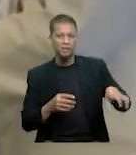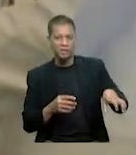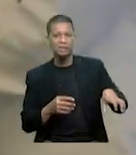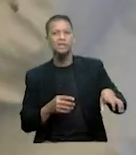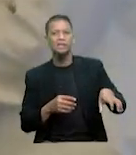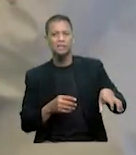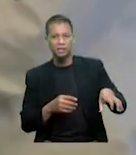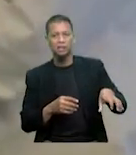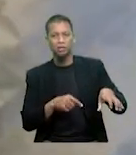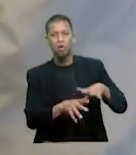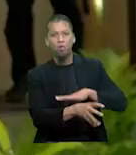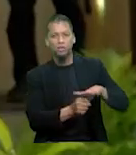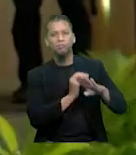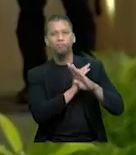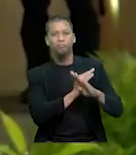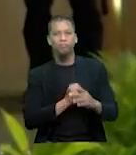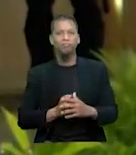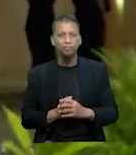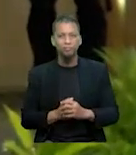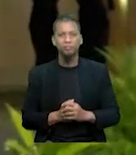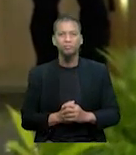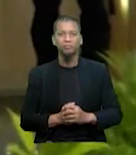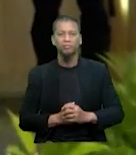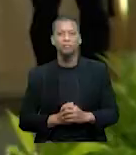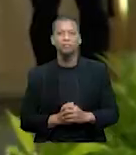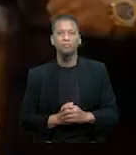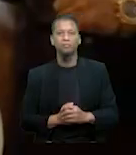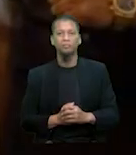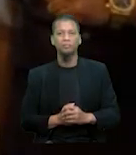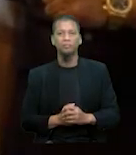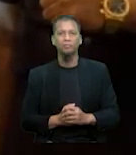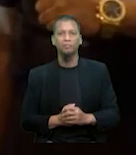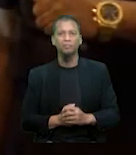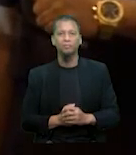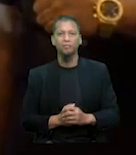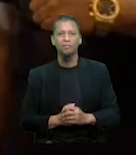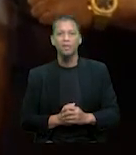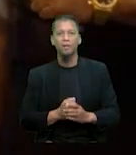Dari Semarang, Jawa Tengah, Wisnu Wardana, Yuda Erianto, iNews melaporkan.